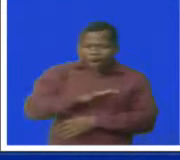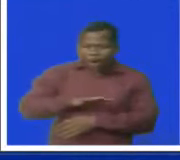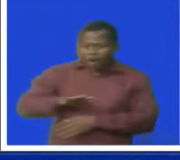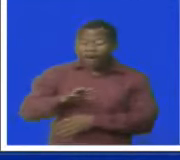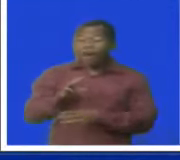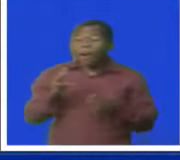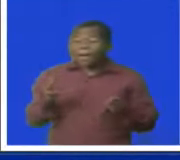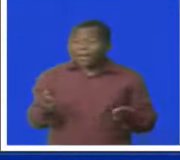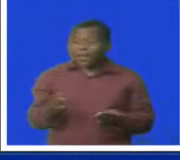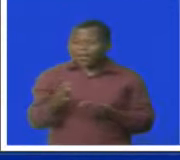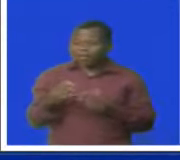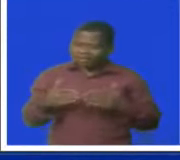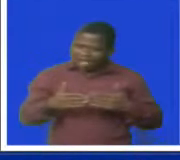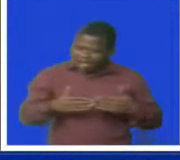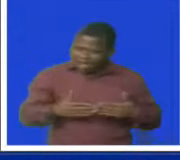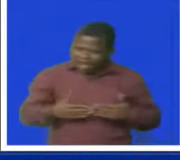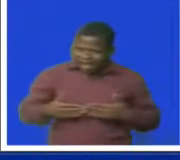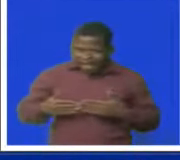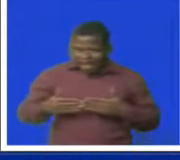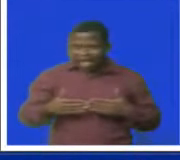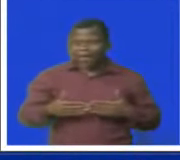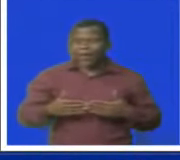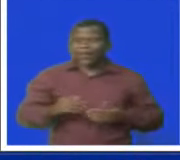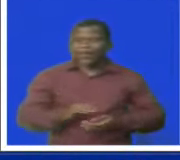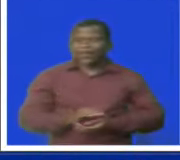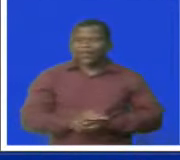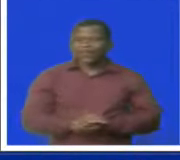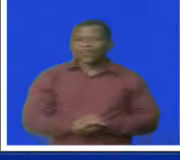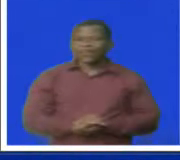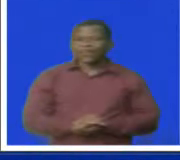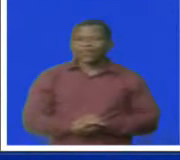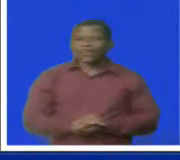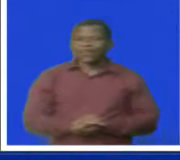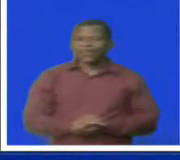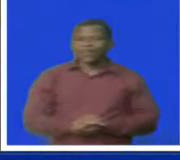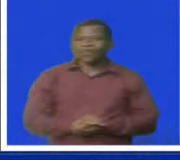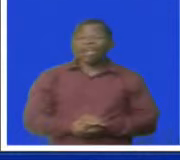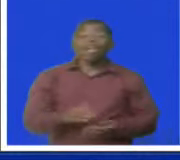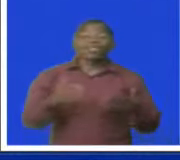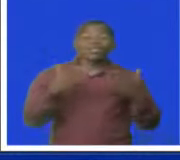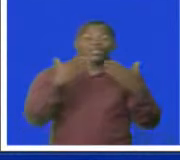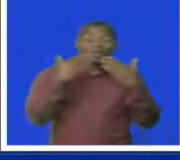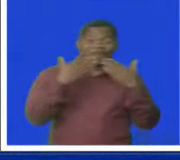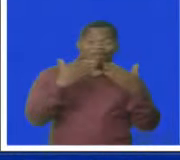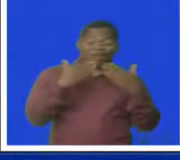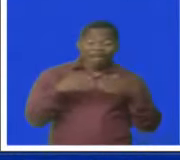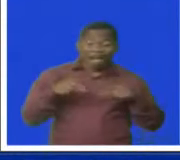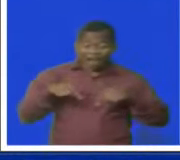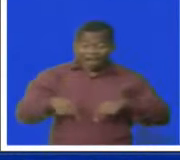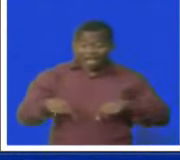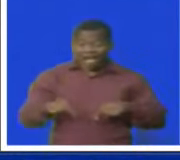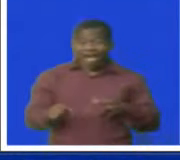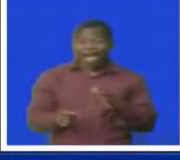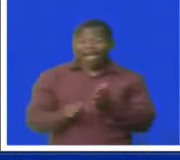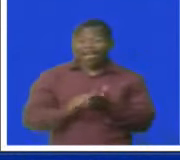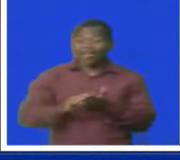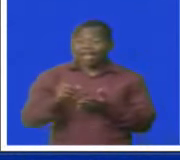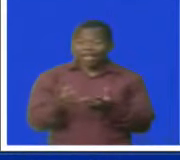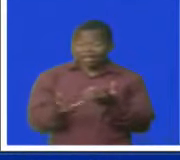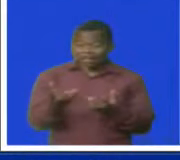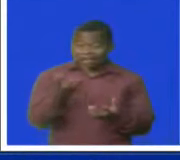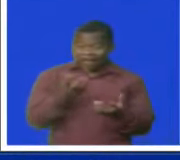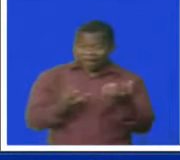kakhulu nerebunene nokuthi nje lokho embeka lakho eseshiselweni awu shaya mabhodlela ngenjabulo